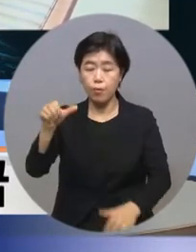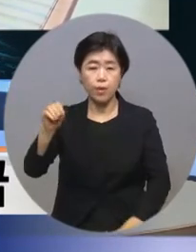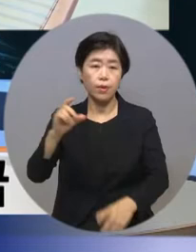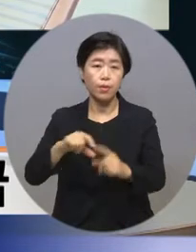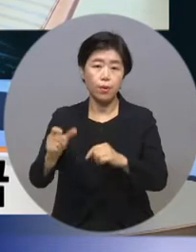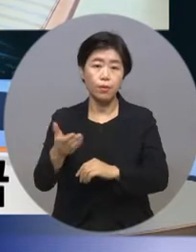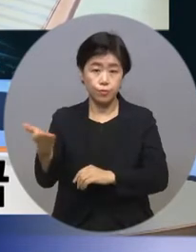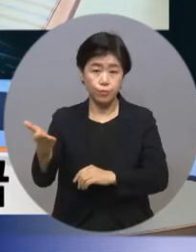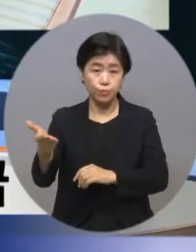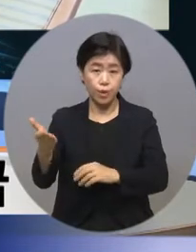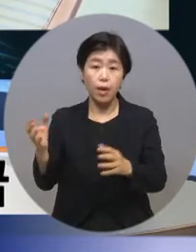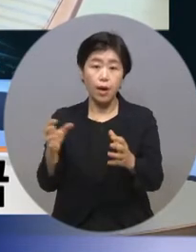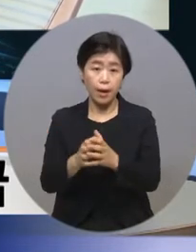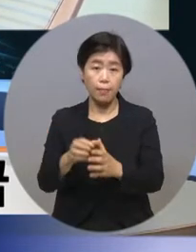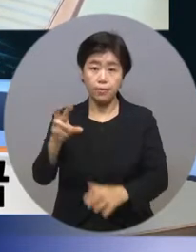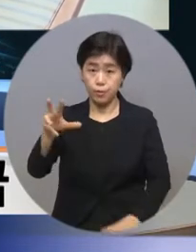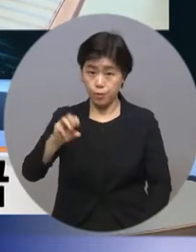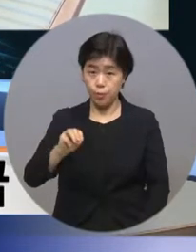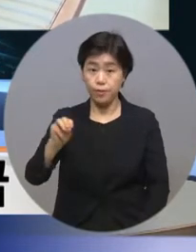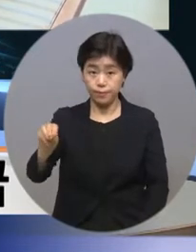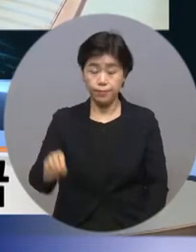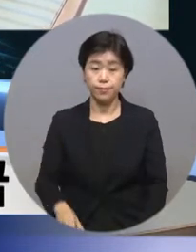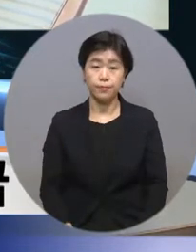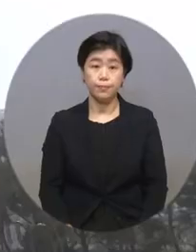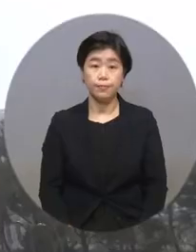매달 35만 원을 지원합니다.